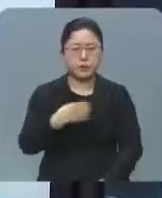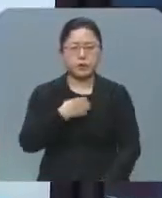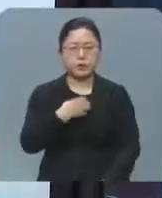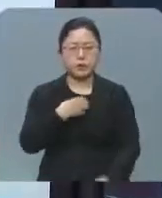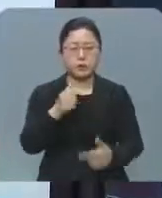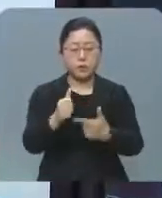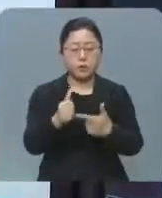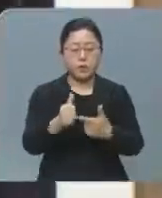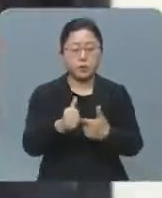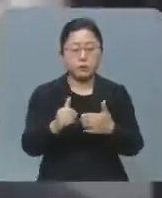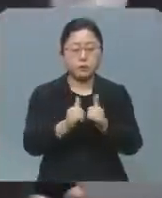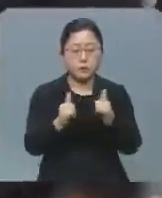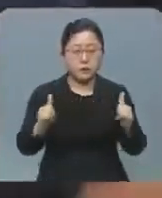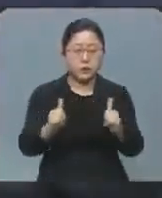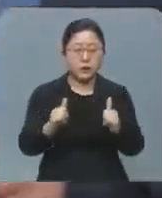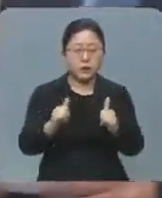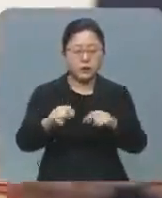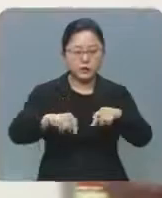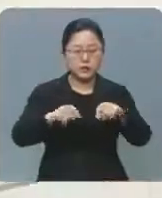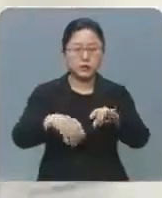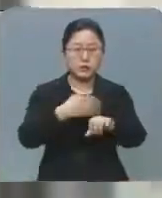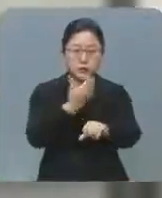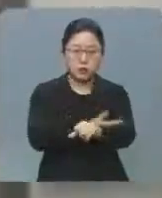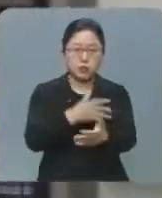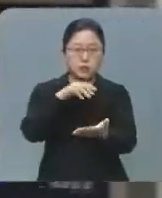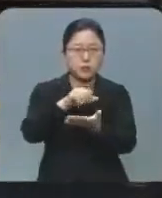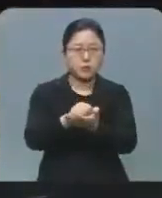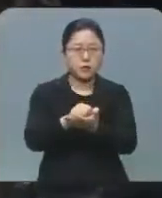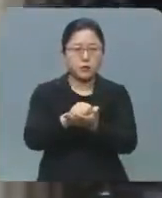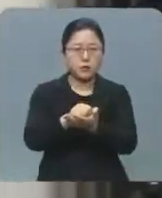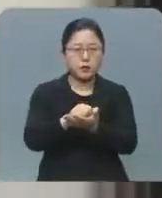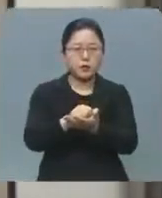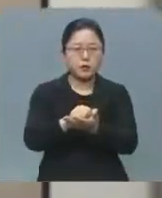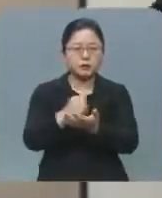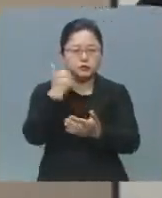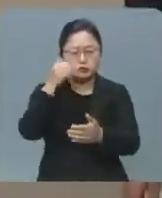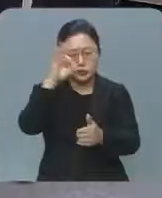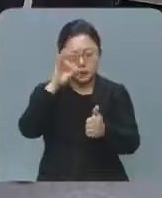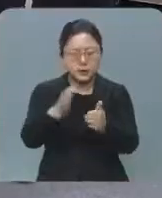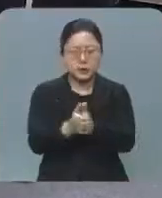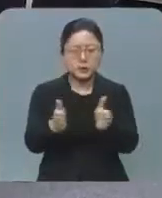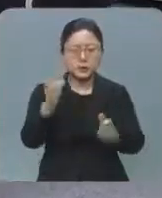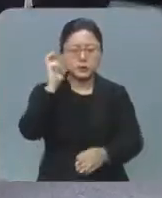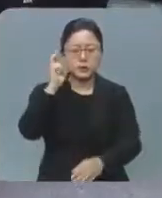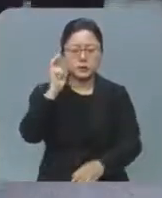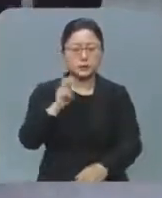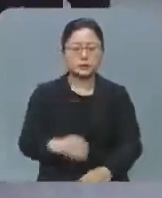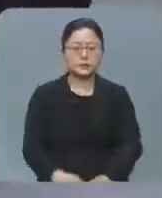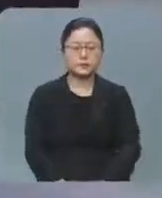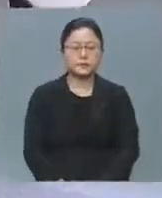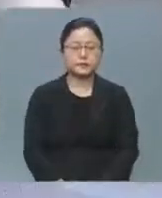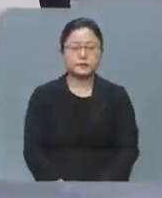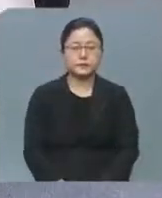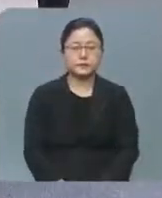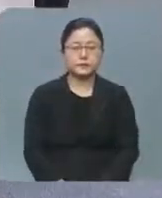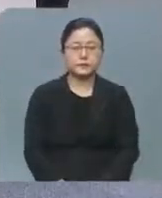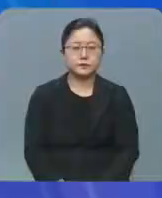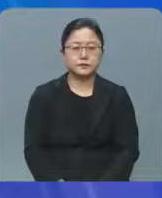호남 유권자들의 정권 재창출을 위한 대안 찾기가 시작될 전망입니다. KBS 뉴스